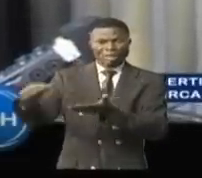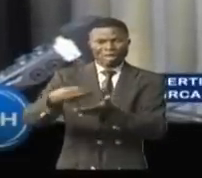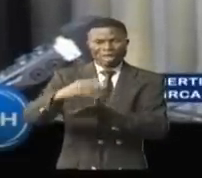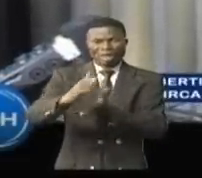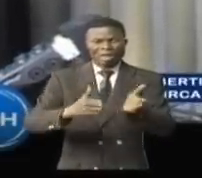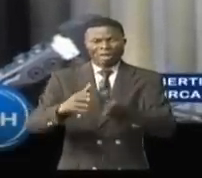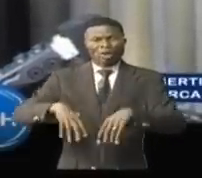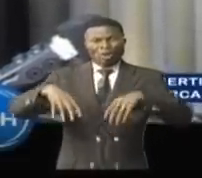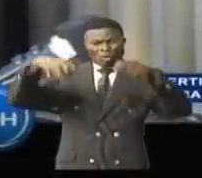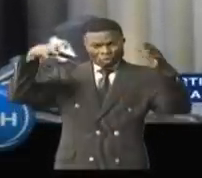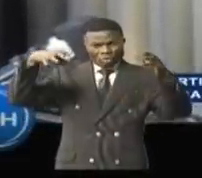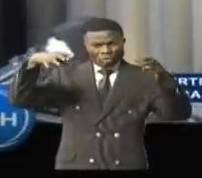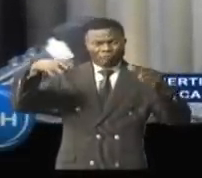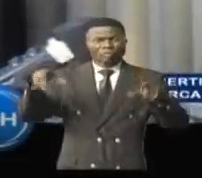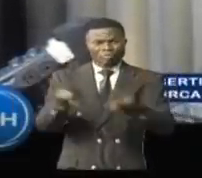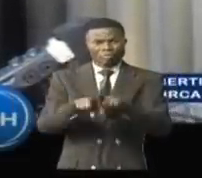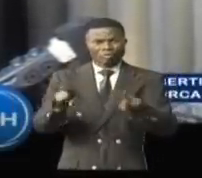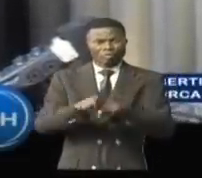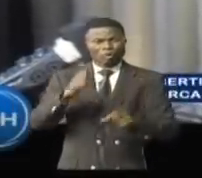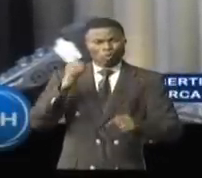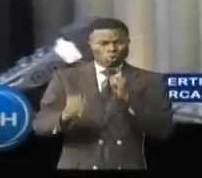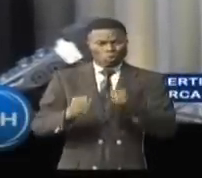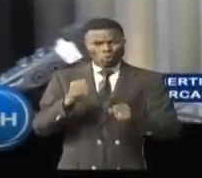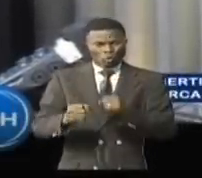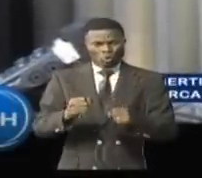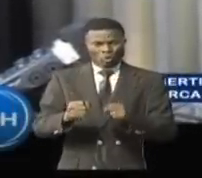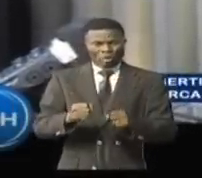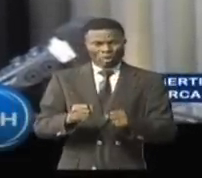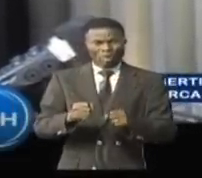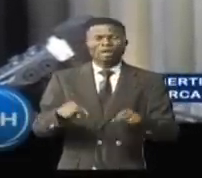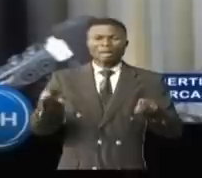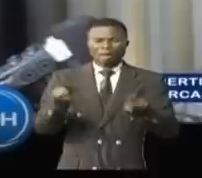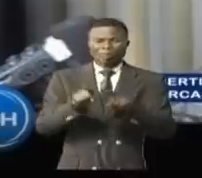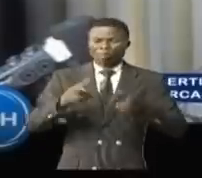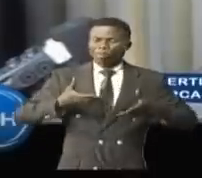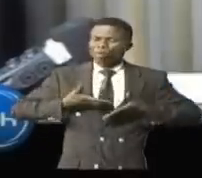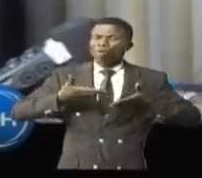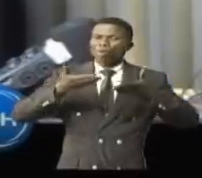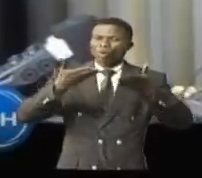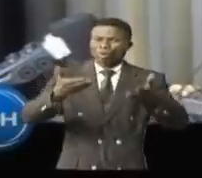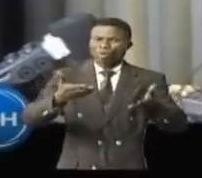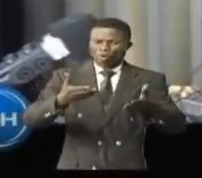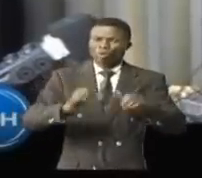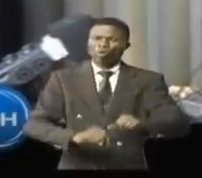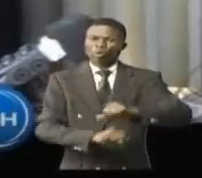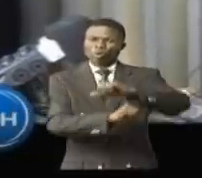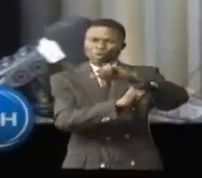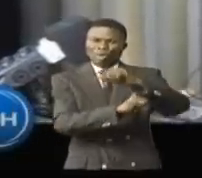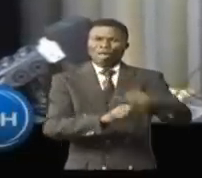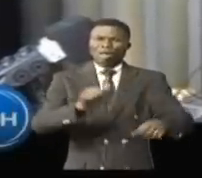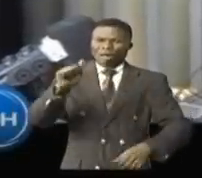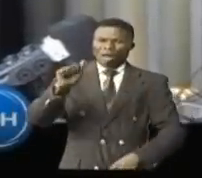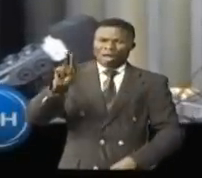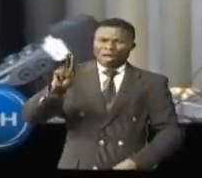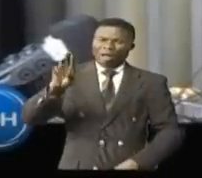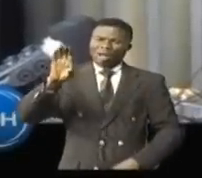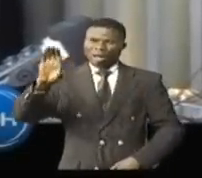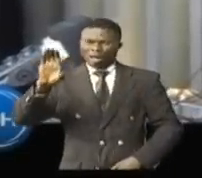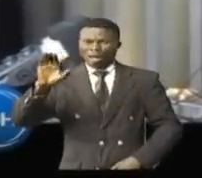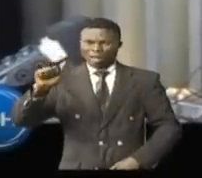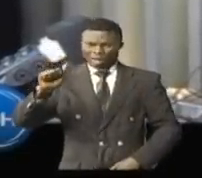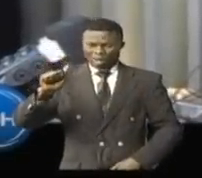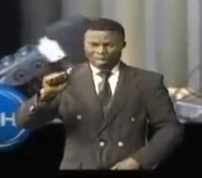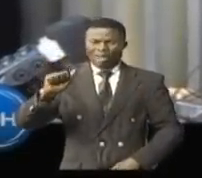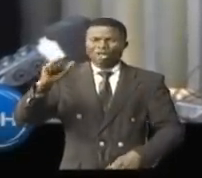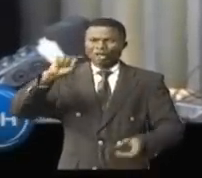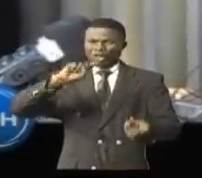fiscales, la même énergie sera consacré dans l'accompagnement de l'ARCA pour améliorer le